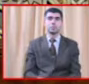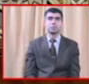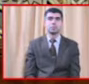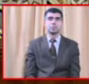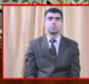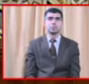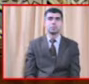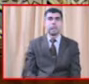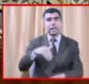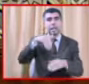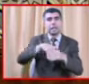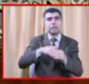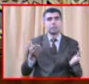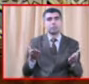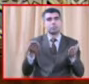طيب تفضل.